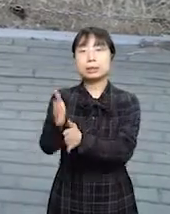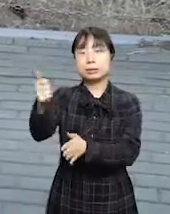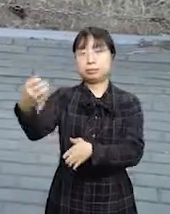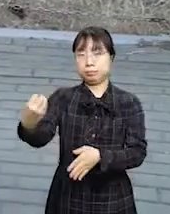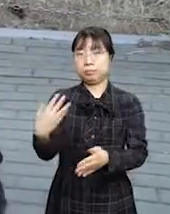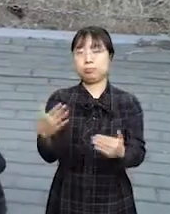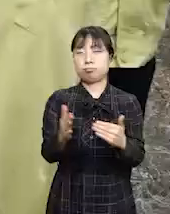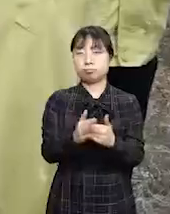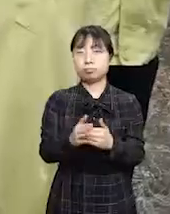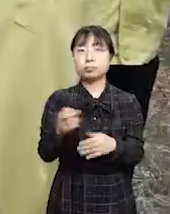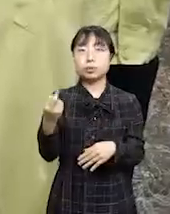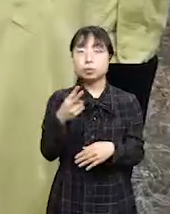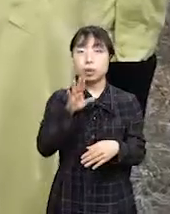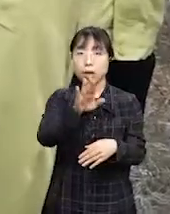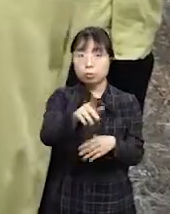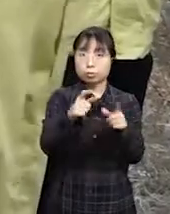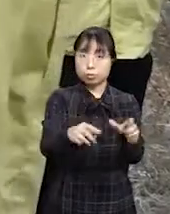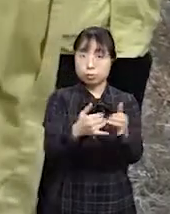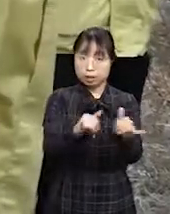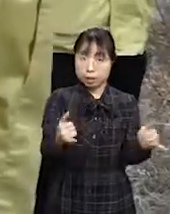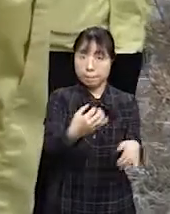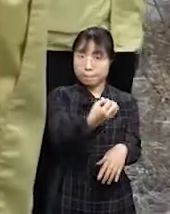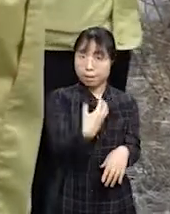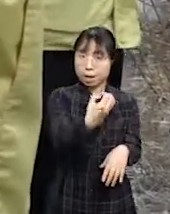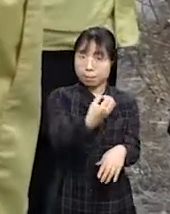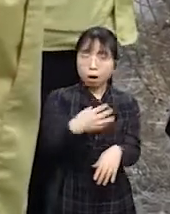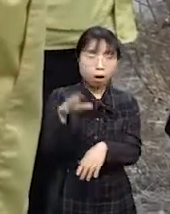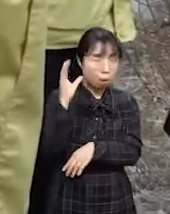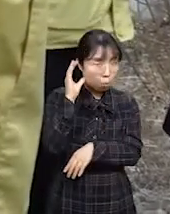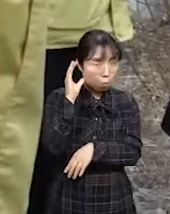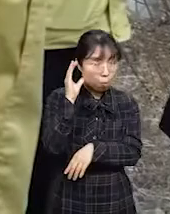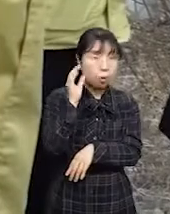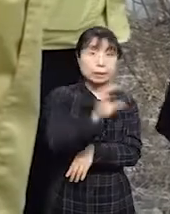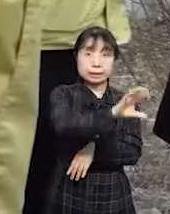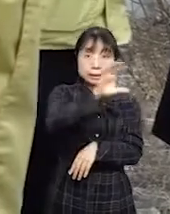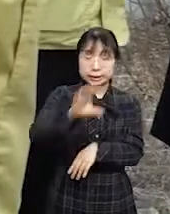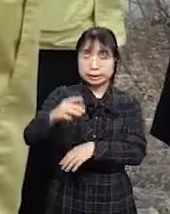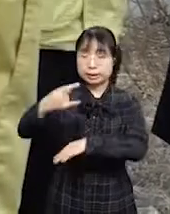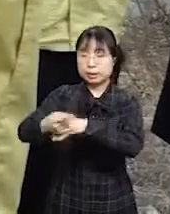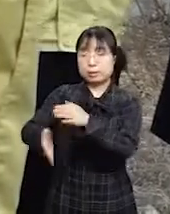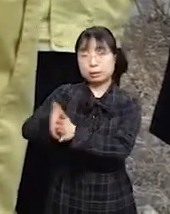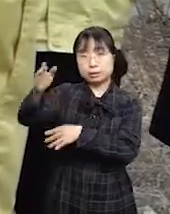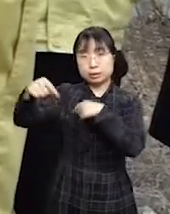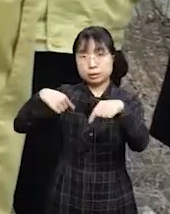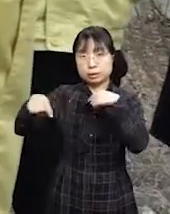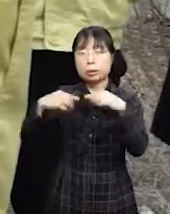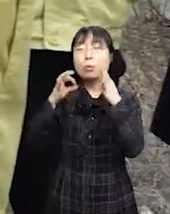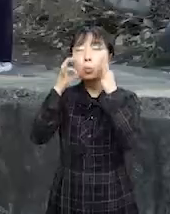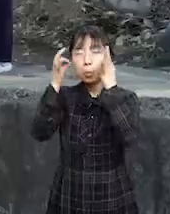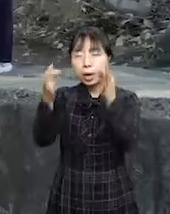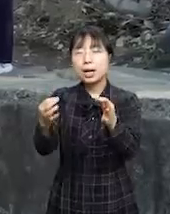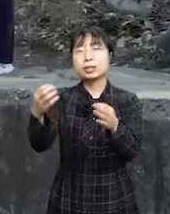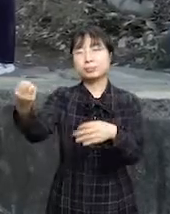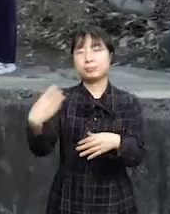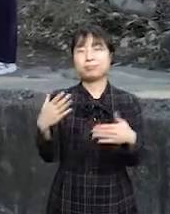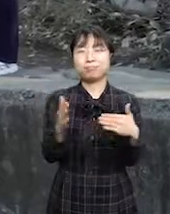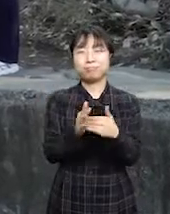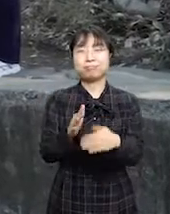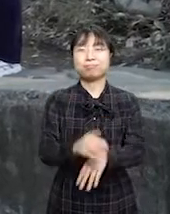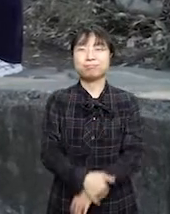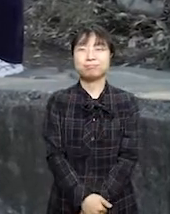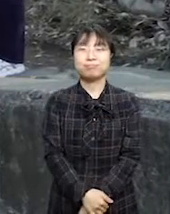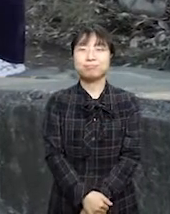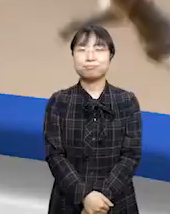더불어 앞으로도 시민의 작은 목소리에 귀 기울여 시민의 뜻이 시정에 반영되도록 더욱 노력하겠다고 밝혔습니다.